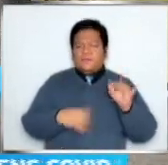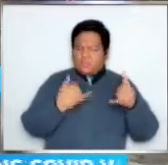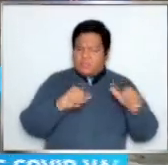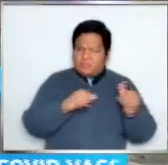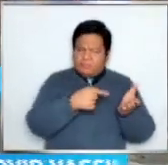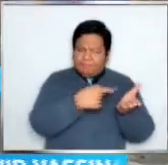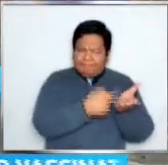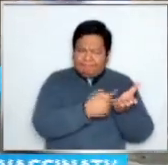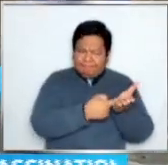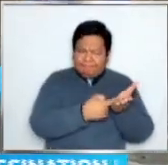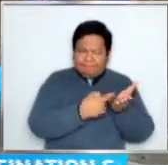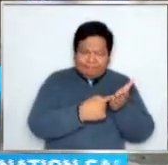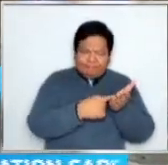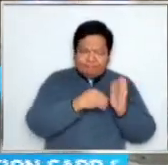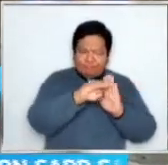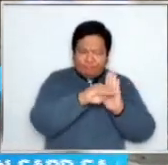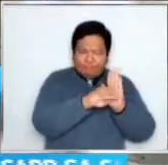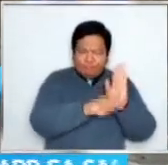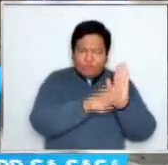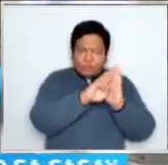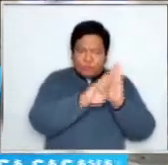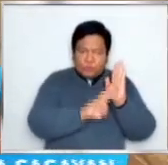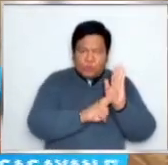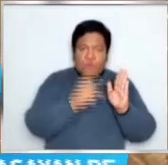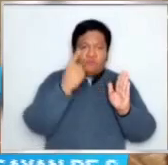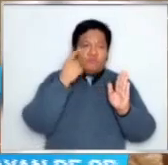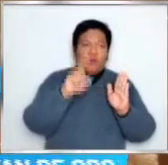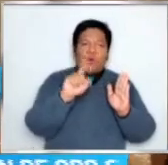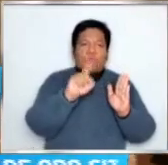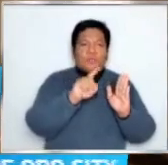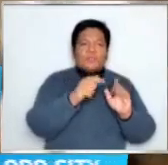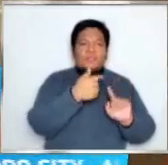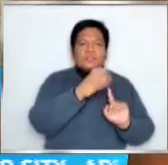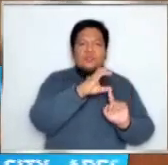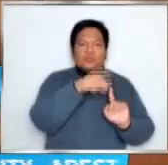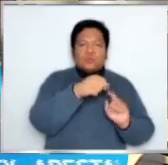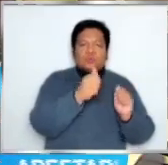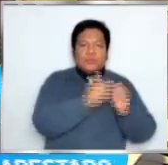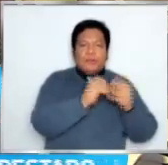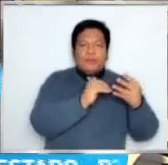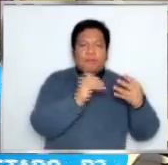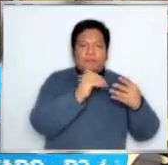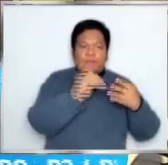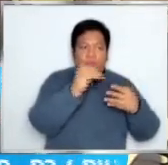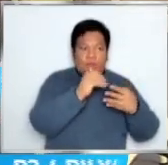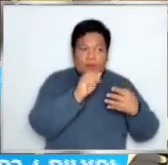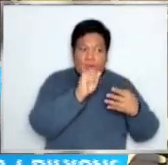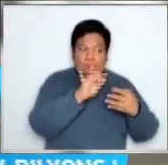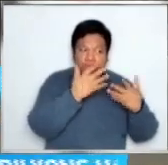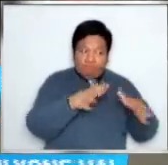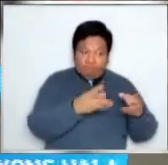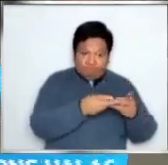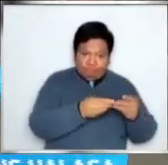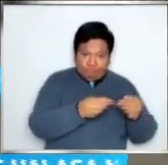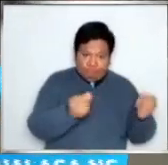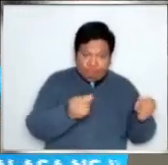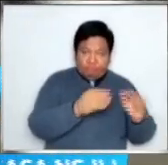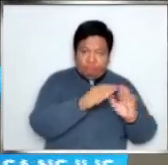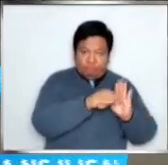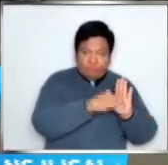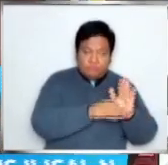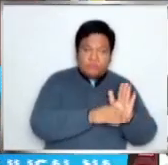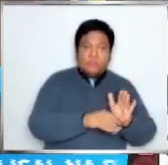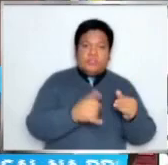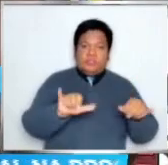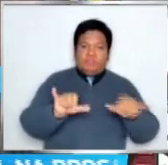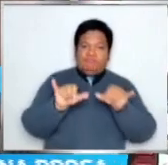nila ang guidelines bago mag-September 15, ay pupwede na raw itong ipatupad. Habang hinihintay pa yan, bawal muna kahit